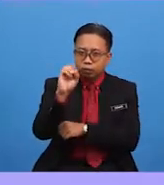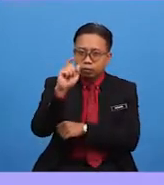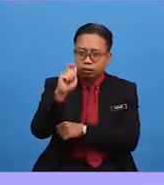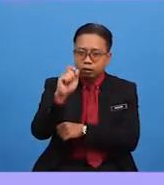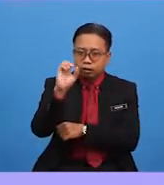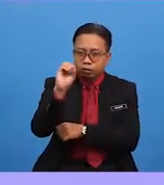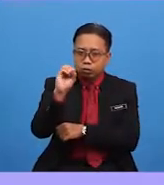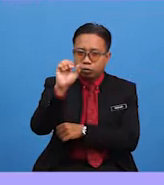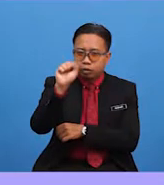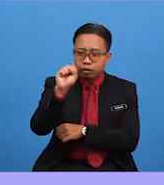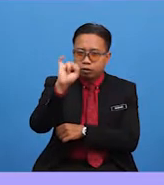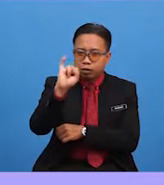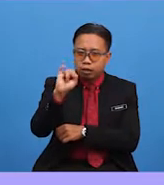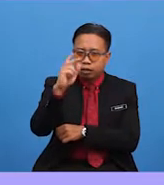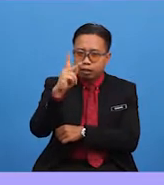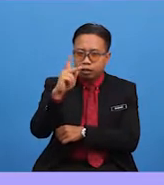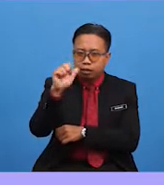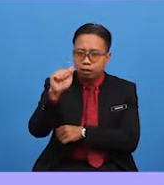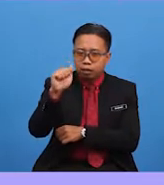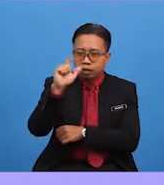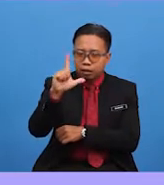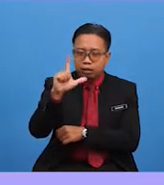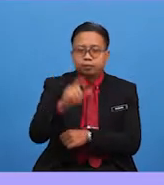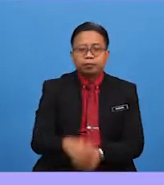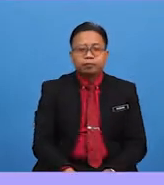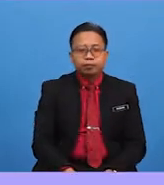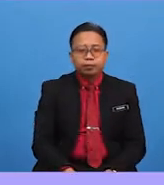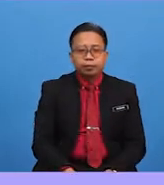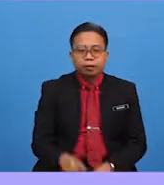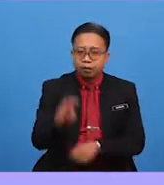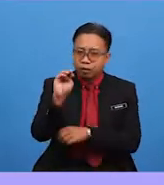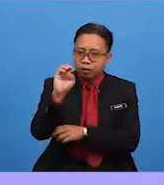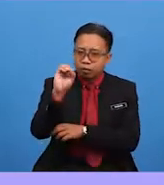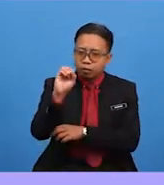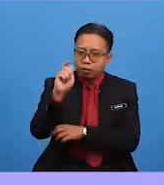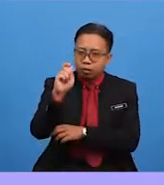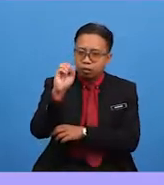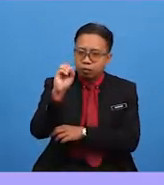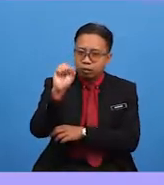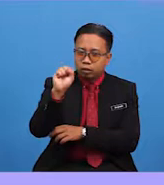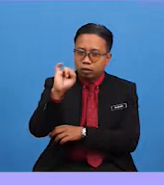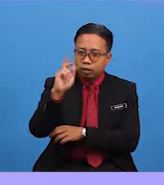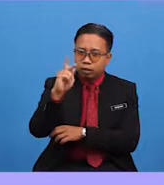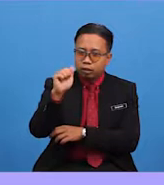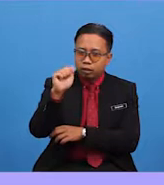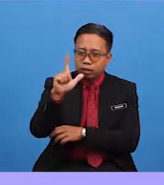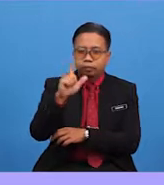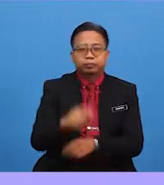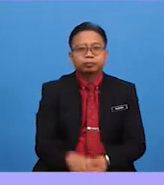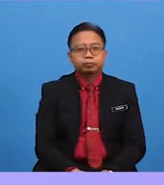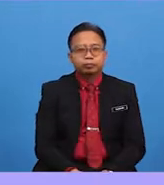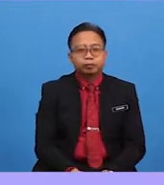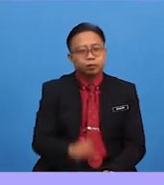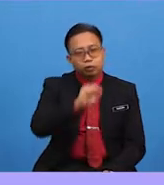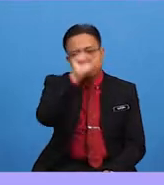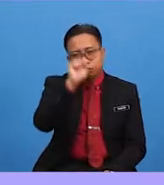si, kal. Mo, to, si, kal. Soalan